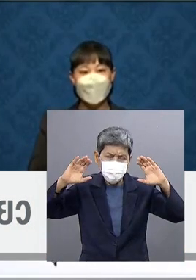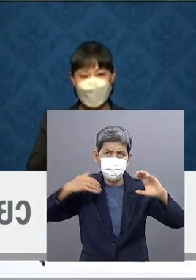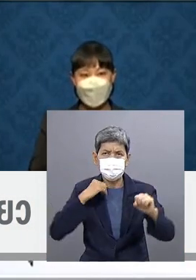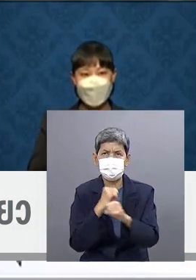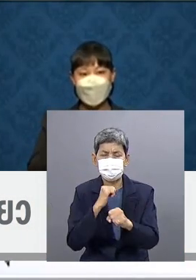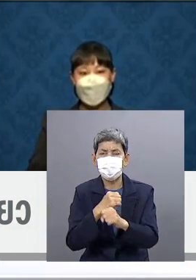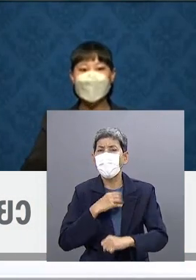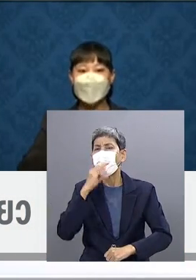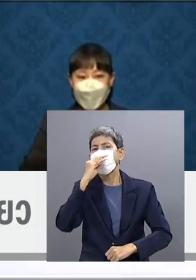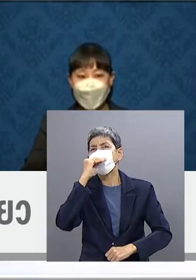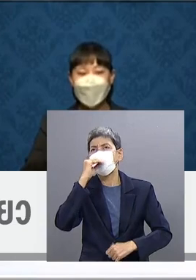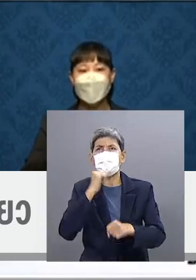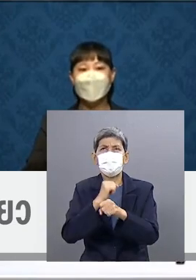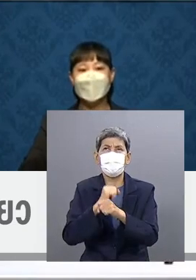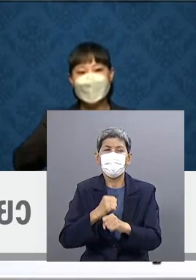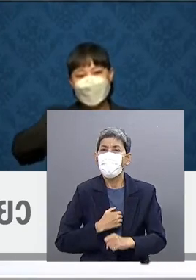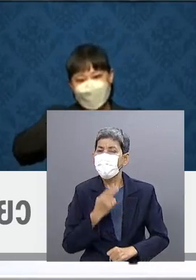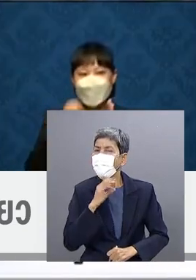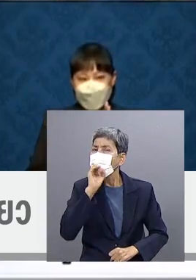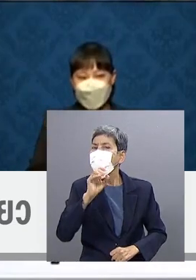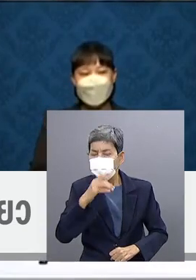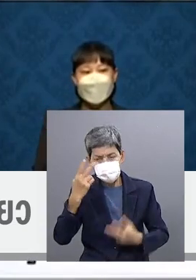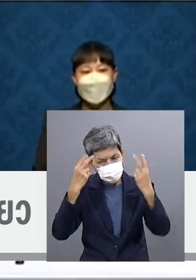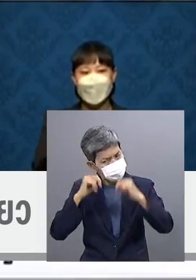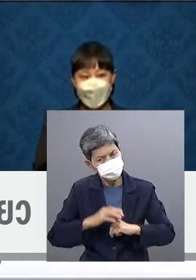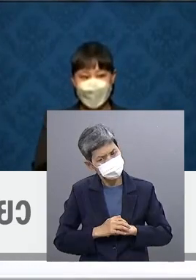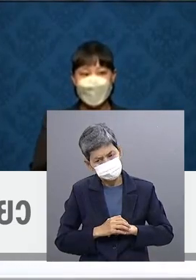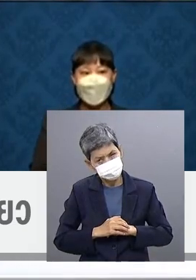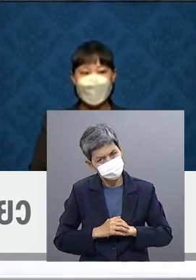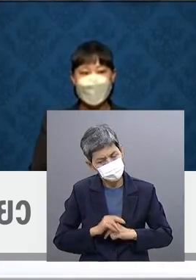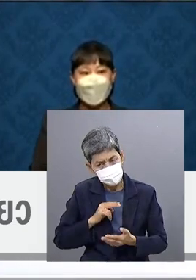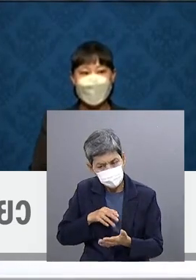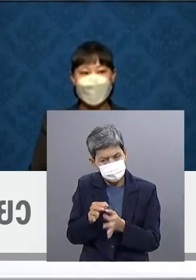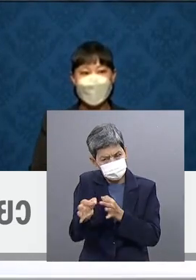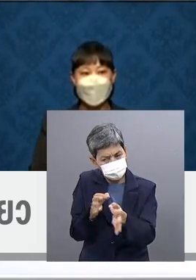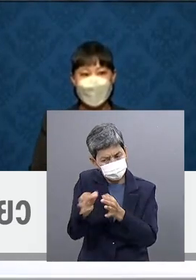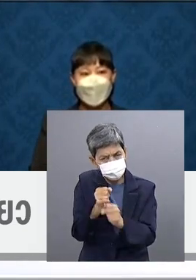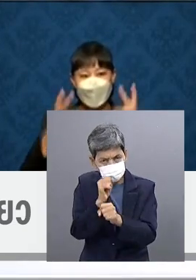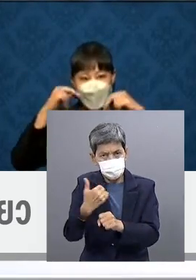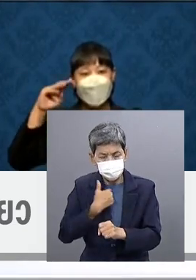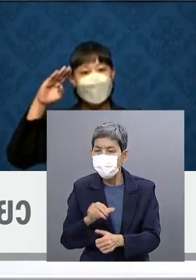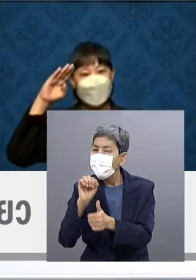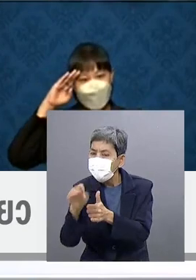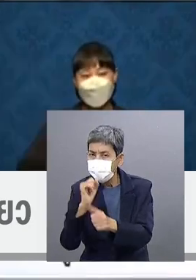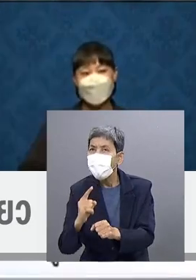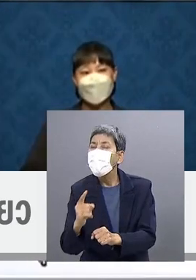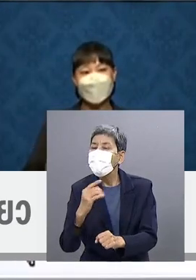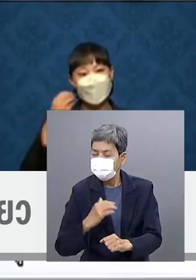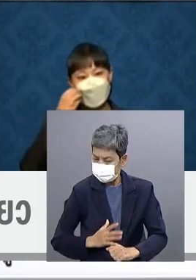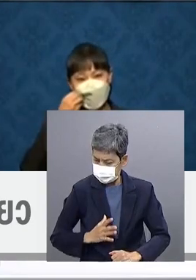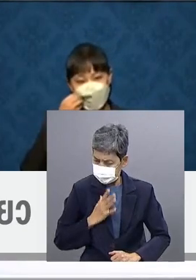พูดในลักษณะพลัดขั้นทำให้นายกรัฐมนตรีนั้นลุกขึ้นตอบโต้และแนะถึงเรื่องการให้เกียรติผู้อื่น